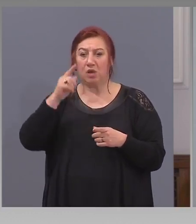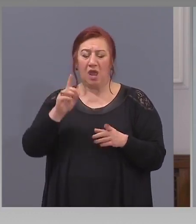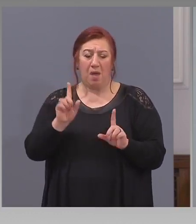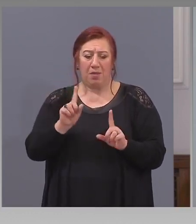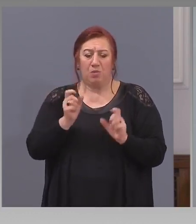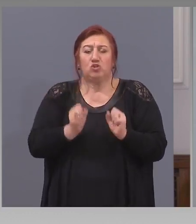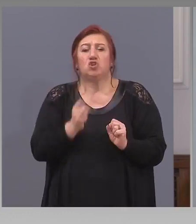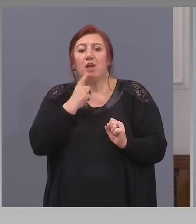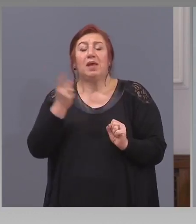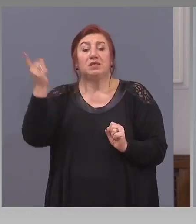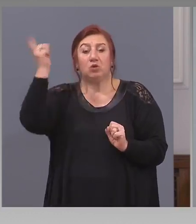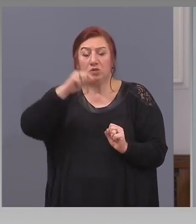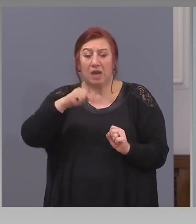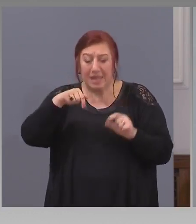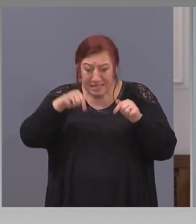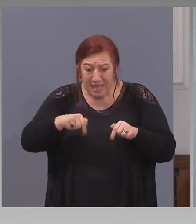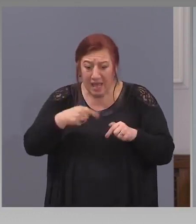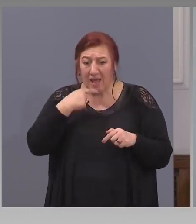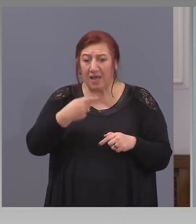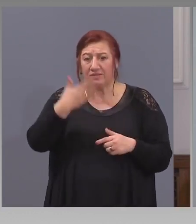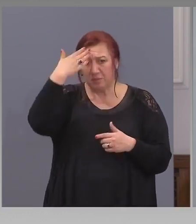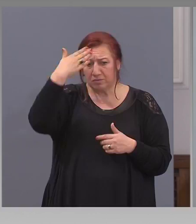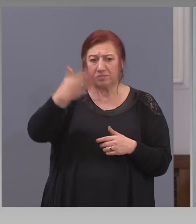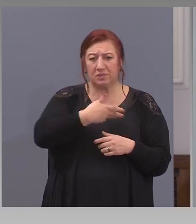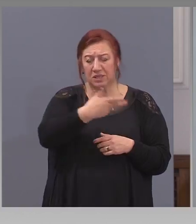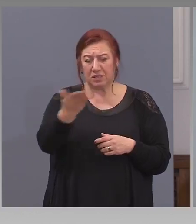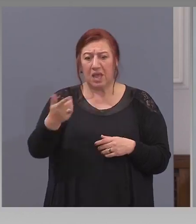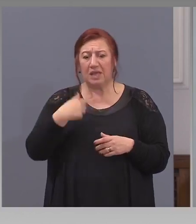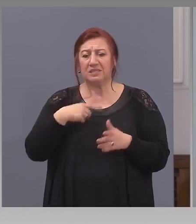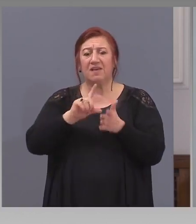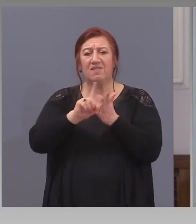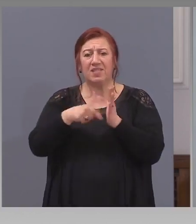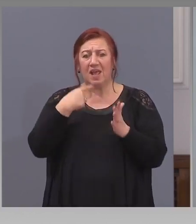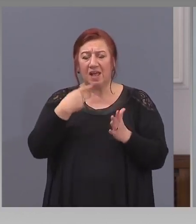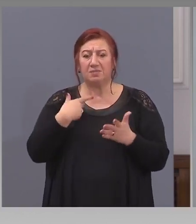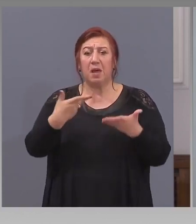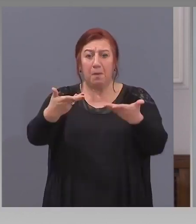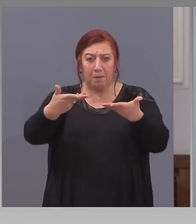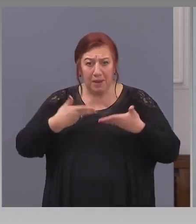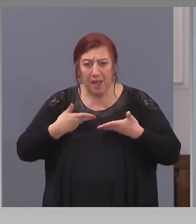Аз им веднага им казах, приемайте предложение. Без тея, които